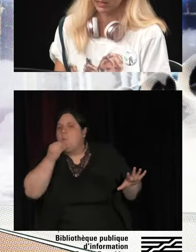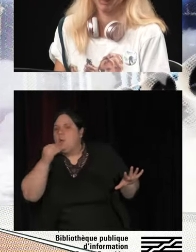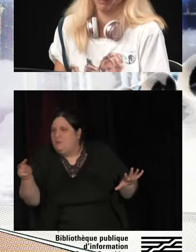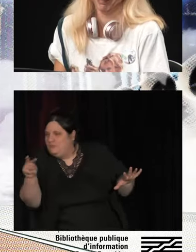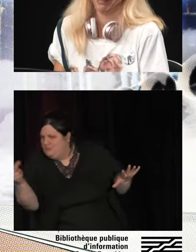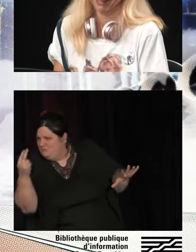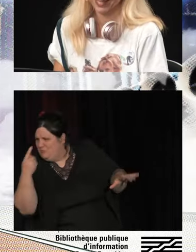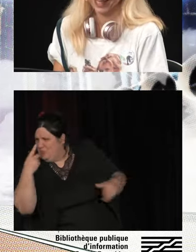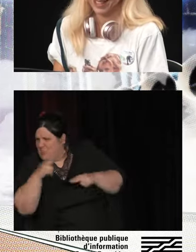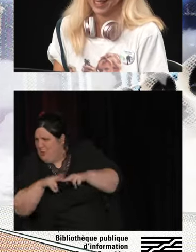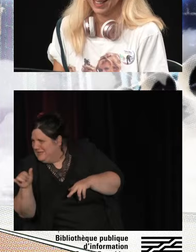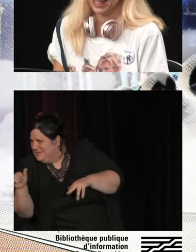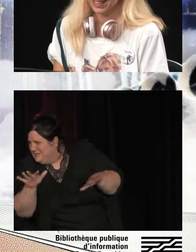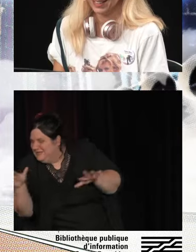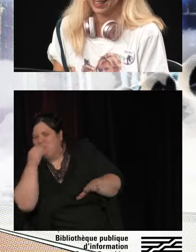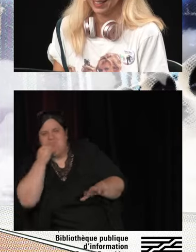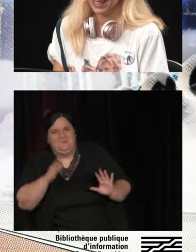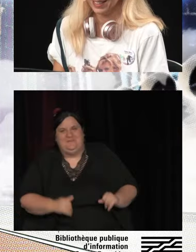ici?